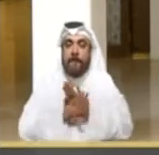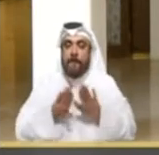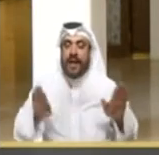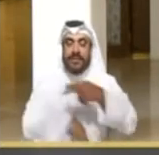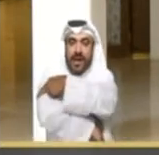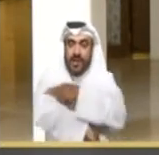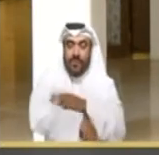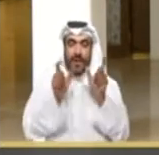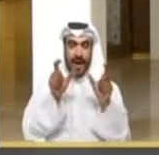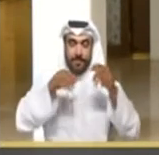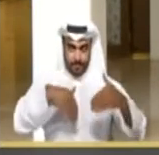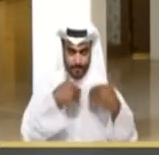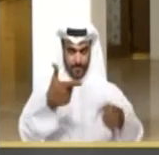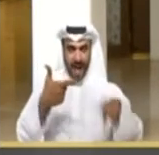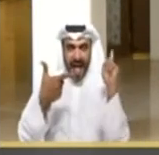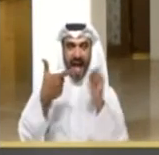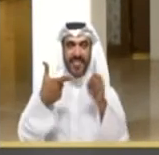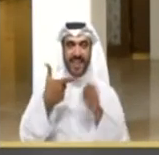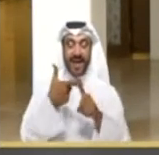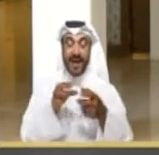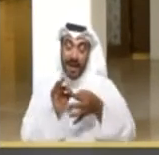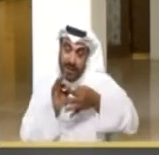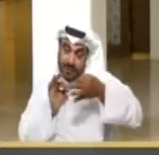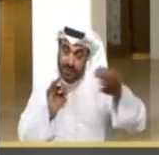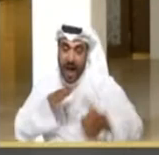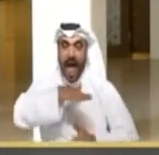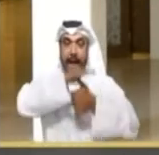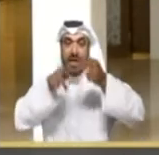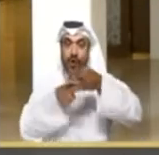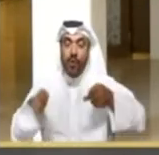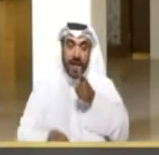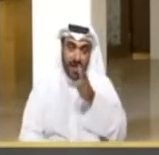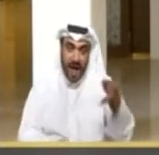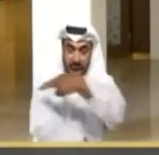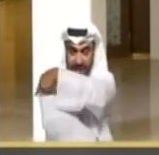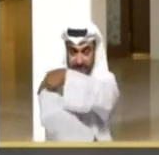أمنية. الجانب الآخر أيضا تطرق إلى موضوع